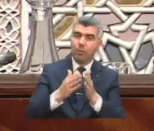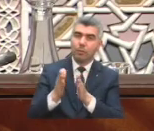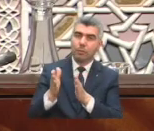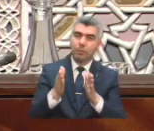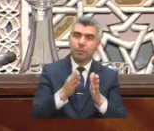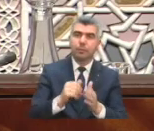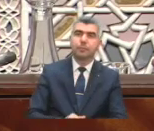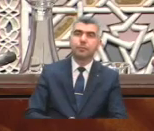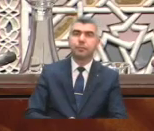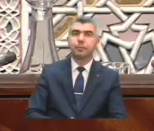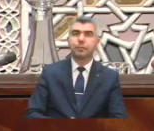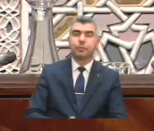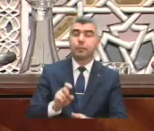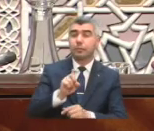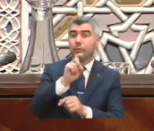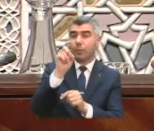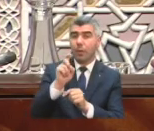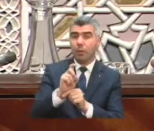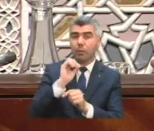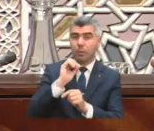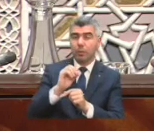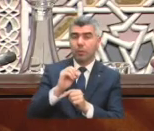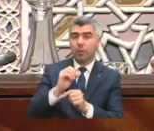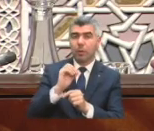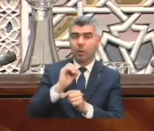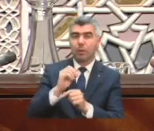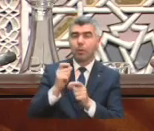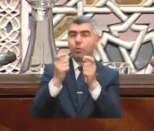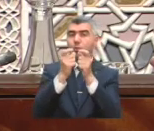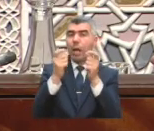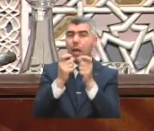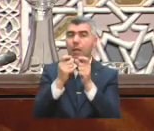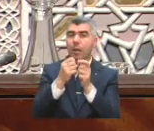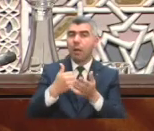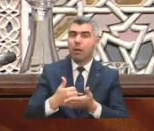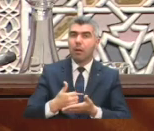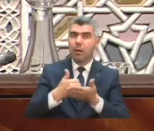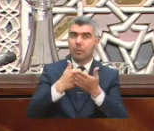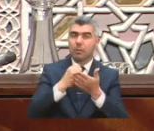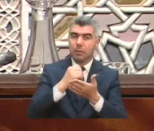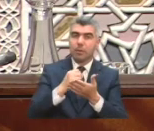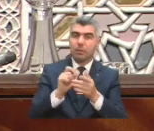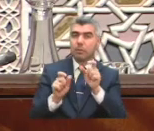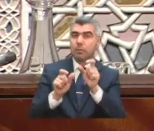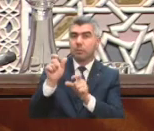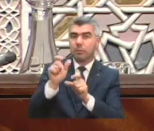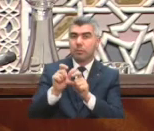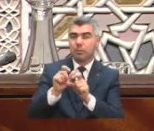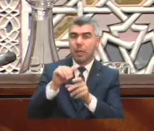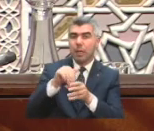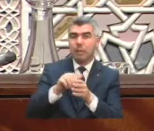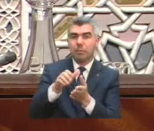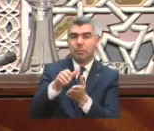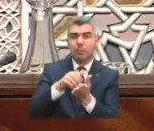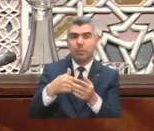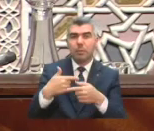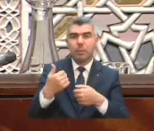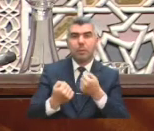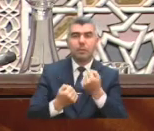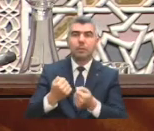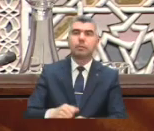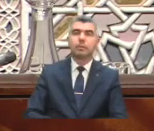سين وتيرة تنفيذ الاستثمار العمومي دائما للسيدات والسادة النواب المحترمين فريق الأصالة والمعاصرة.